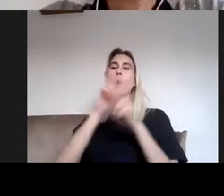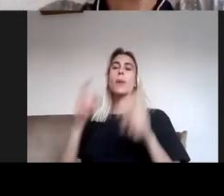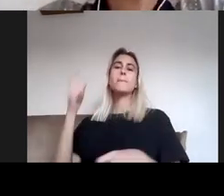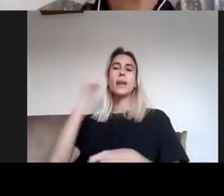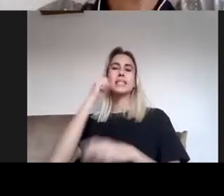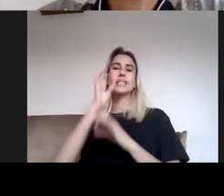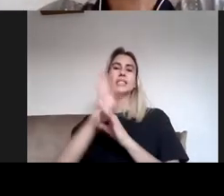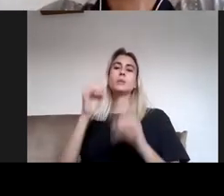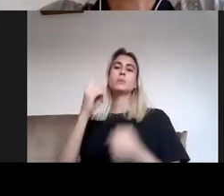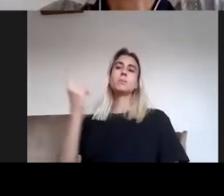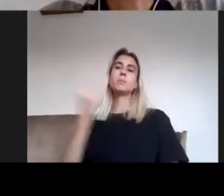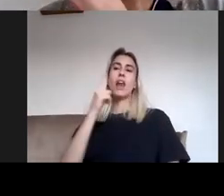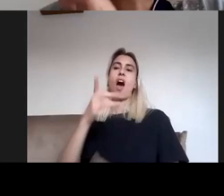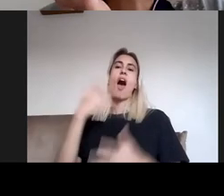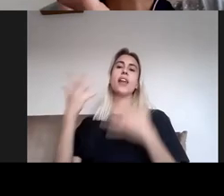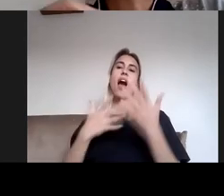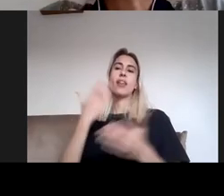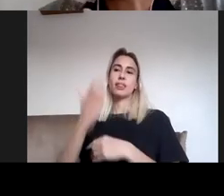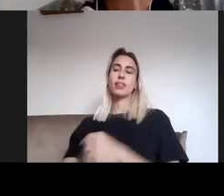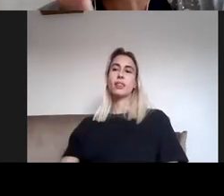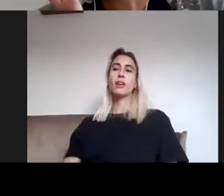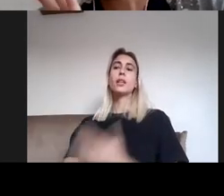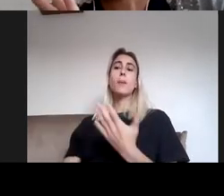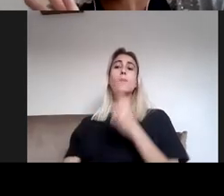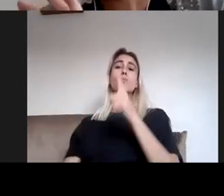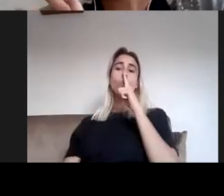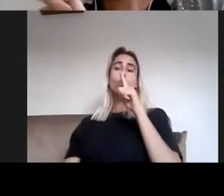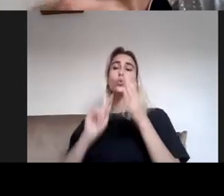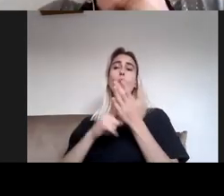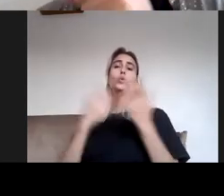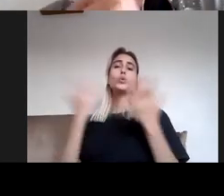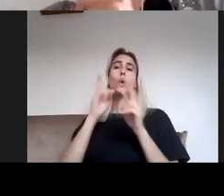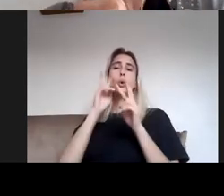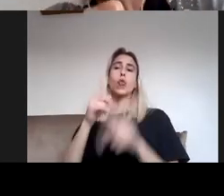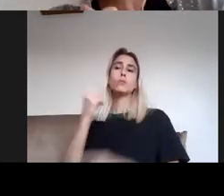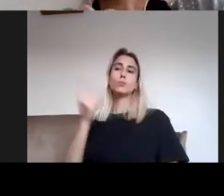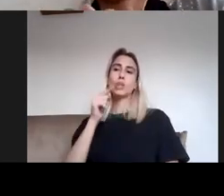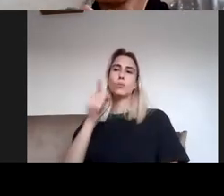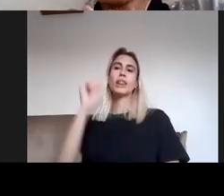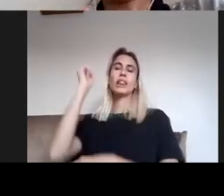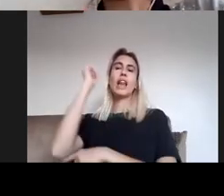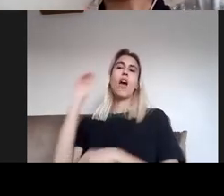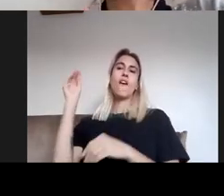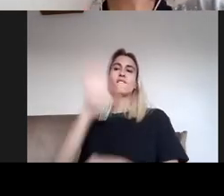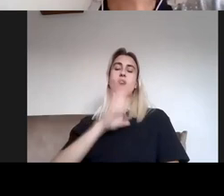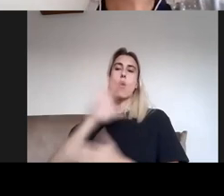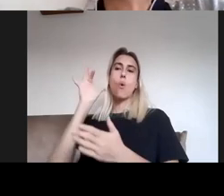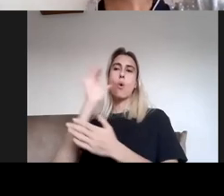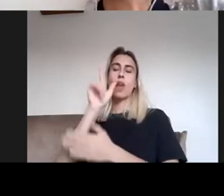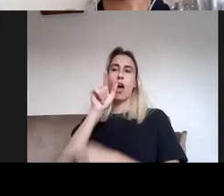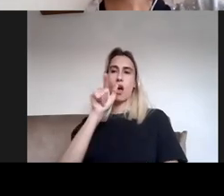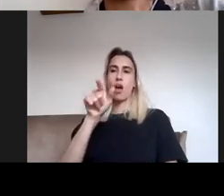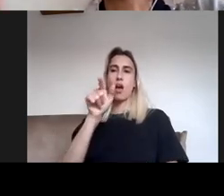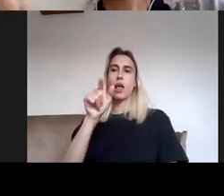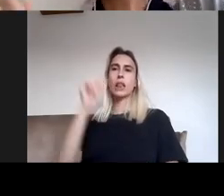bir hareketi. Tabii bu noktada çok gördüğümüz bir şey yani. Buraya direk de koyuyoruz. Ortalarına yani kaldırımın ortasına